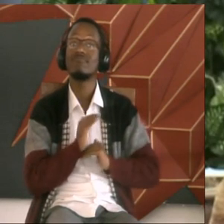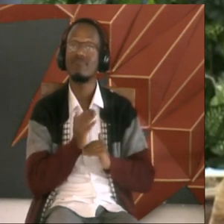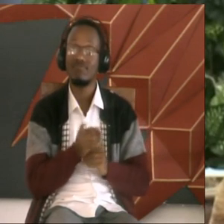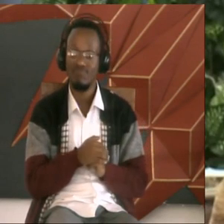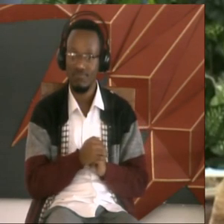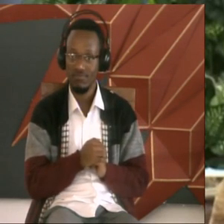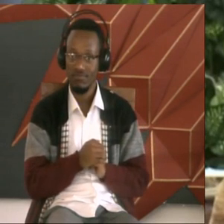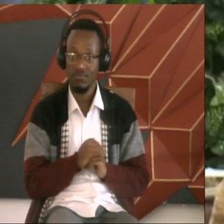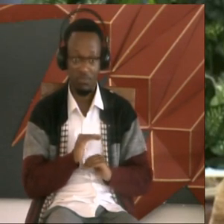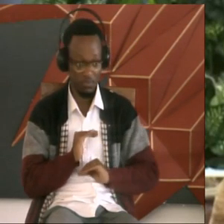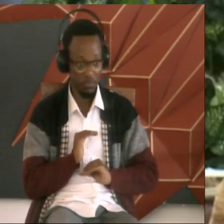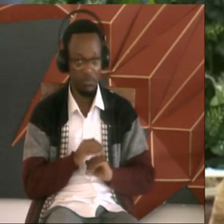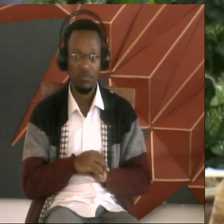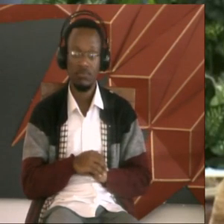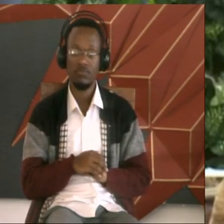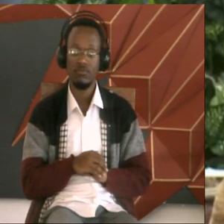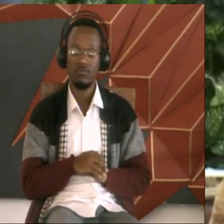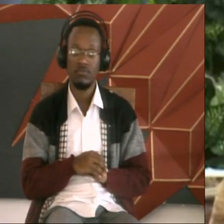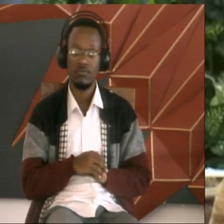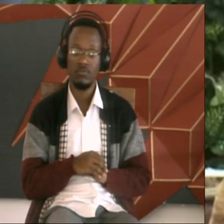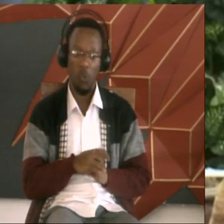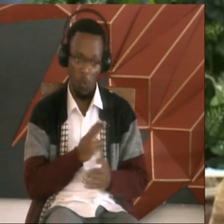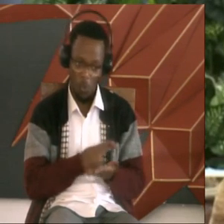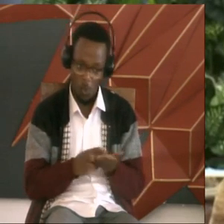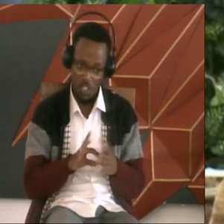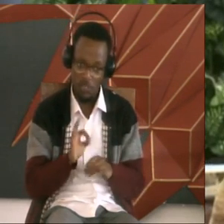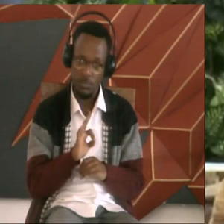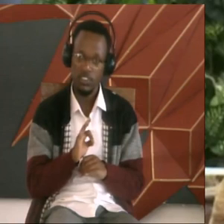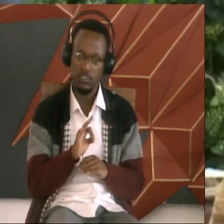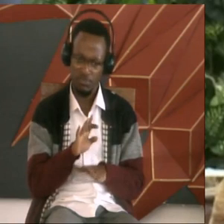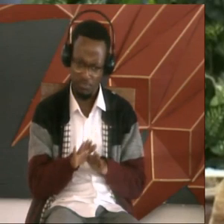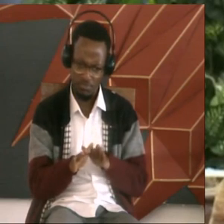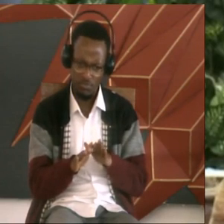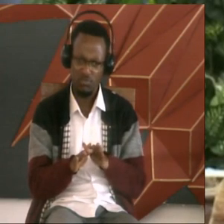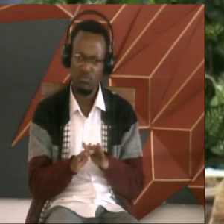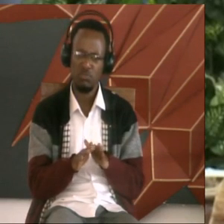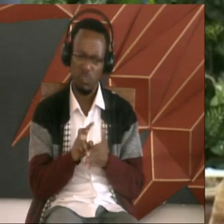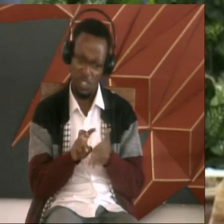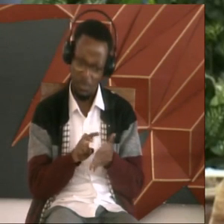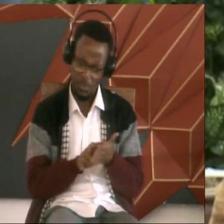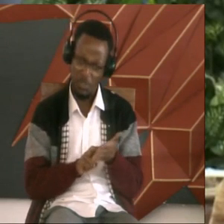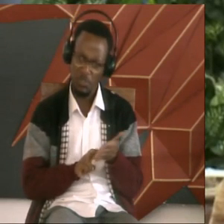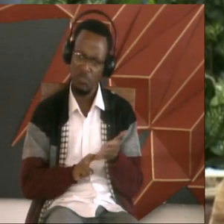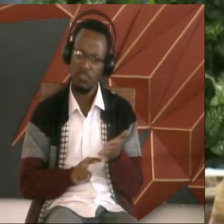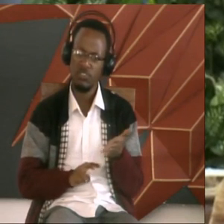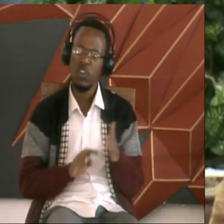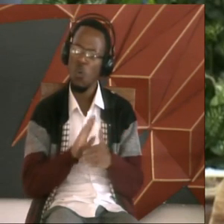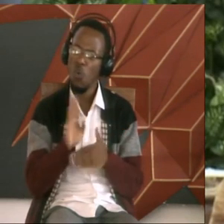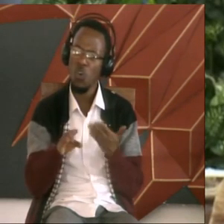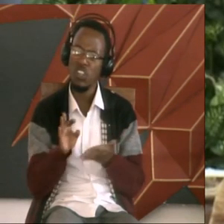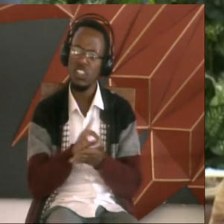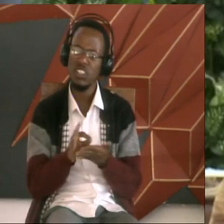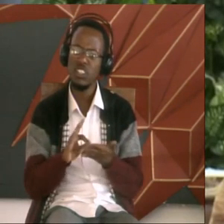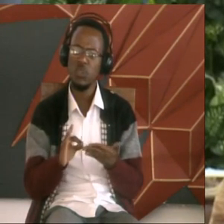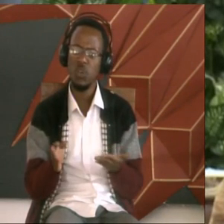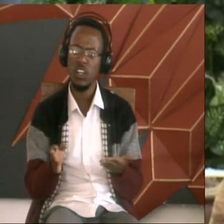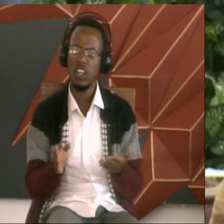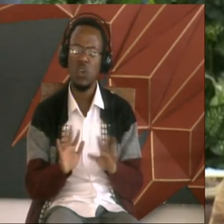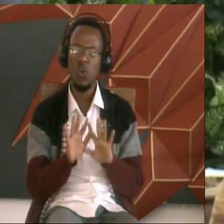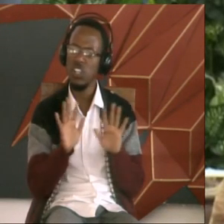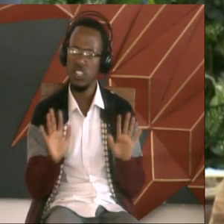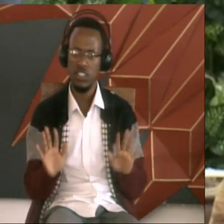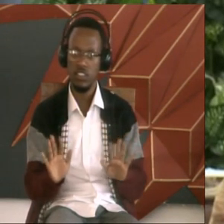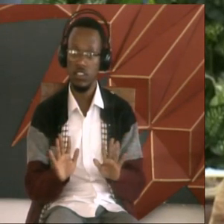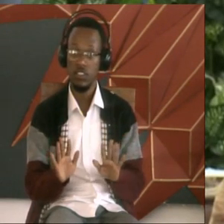birampagije kugenda ibyanditswe ku bindi byo muri Bibiliya nkabisoma, byose biranditswe.